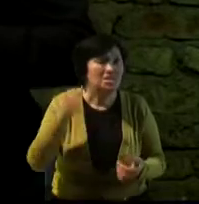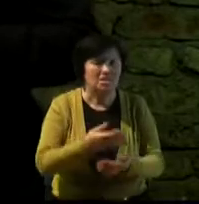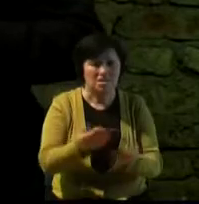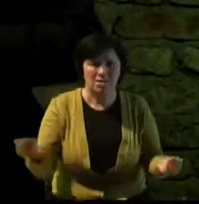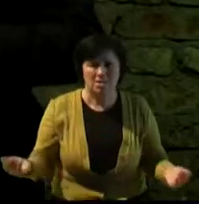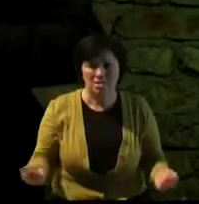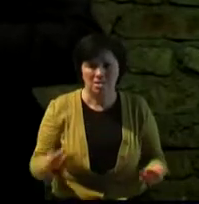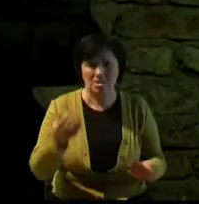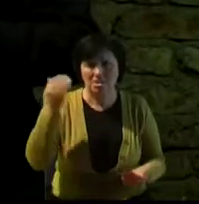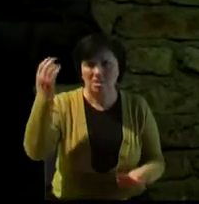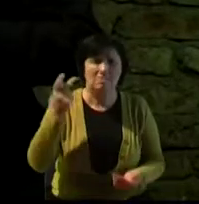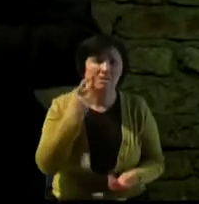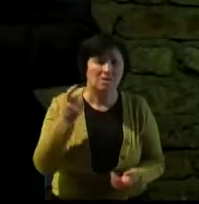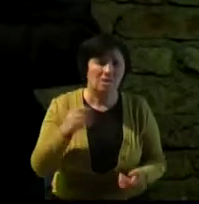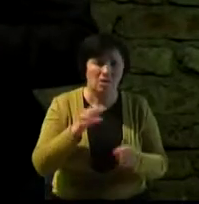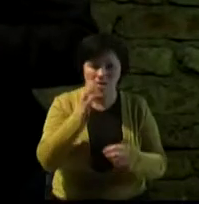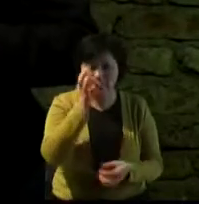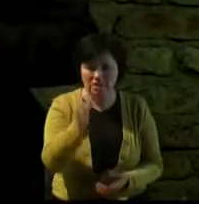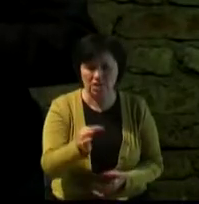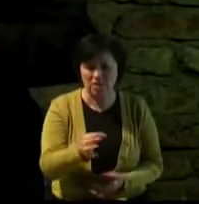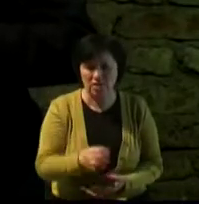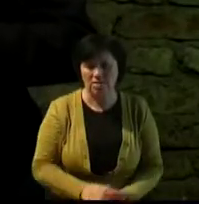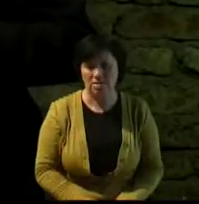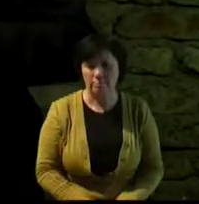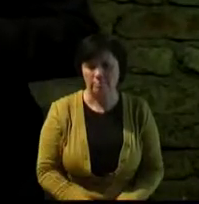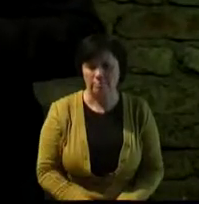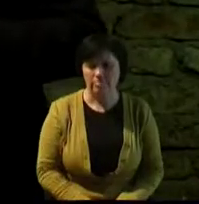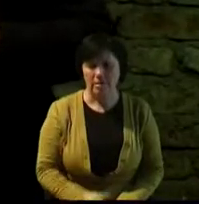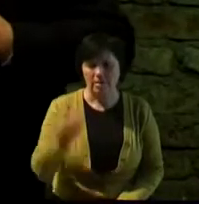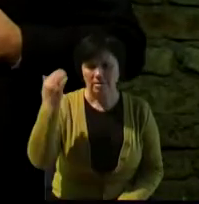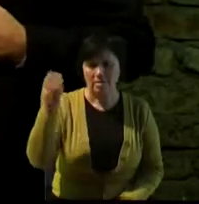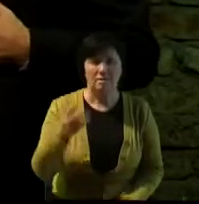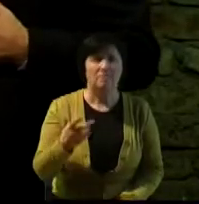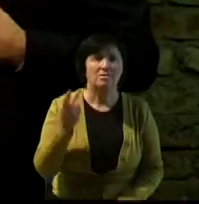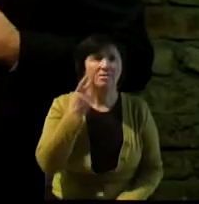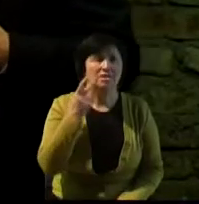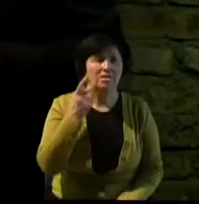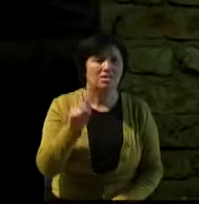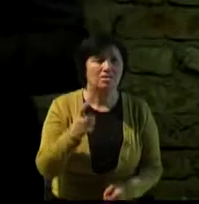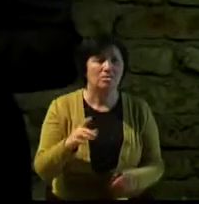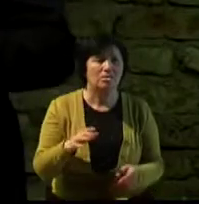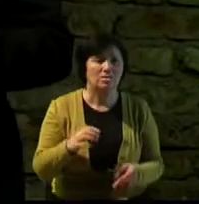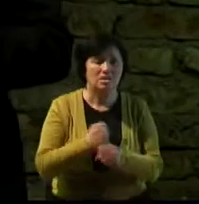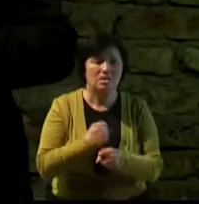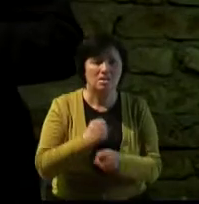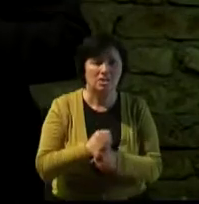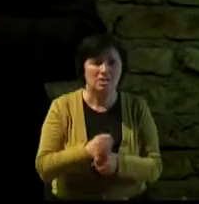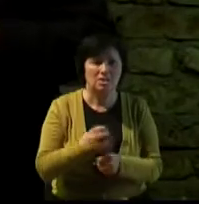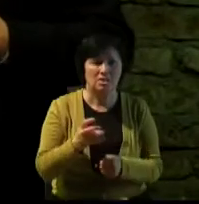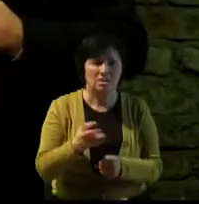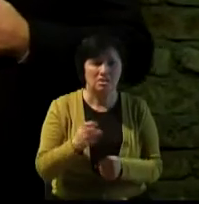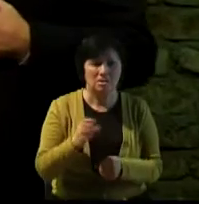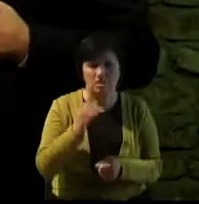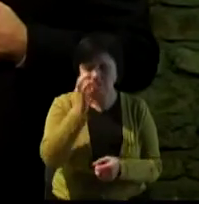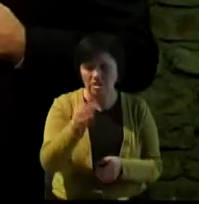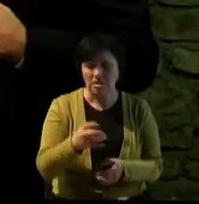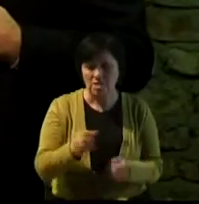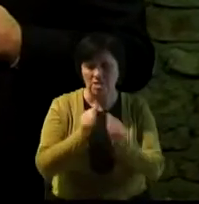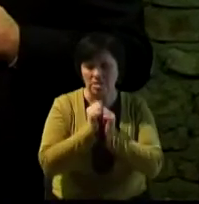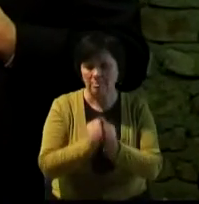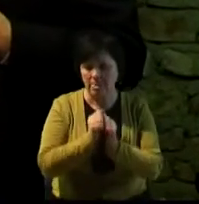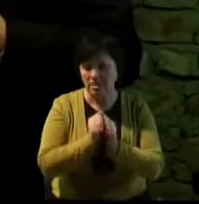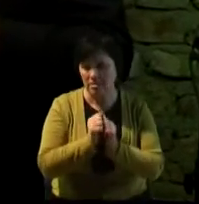я как мог пытался донести то, что говорил Иисус, и для того, чтобы я и вы вместе, мы усваивали это